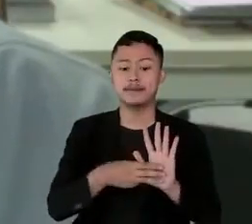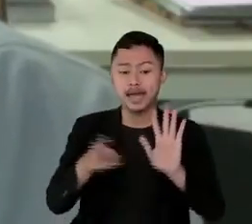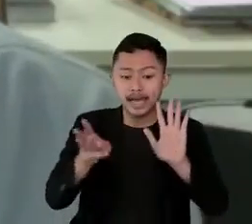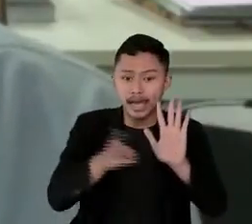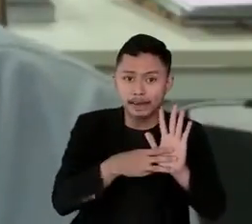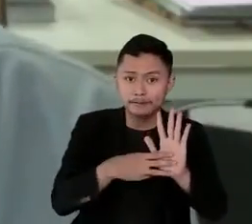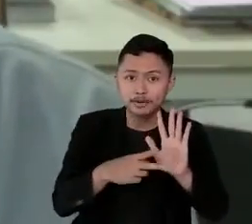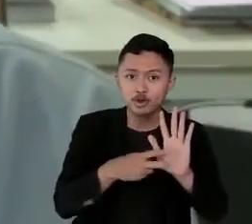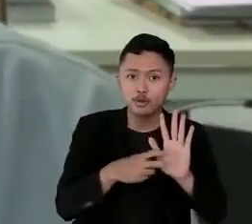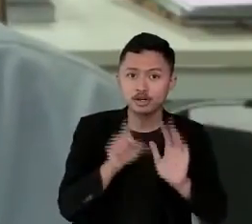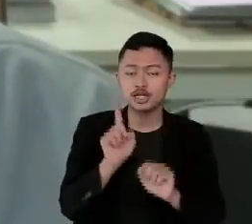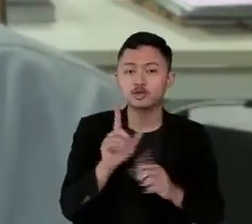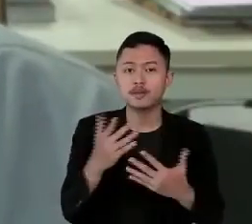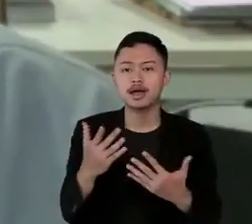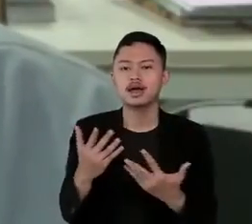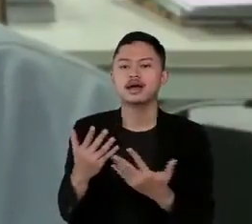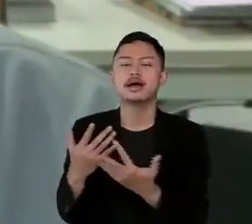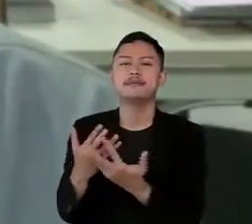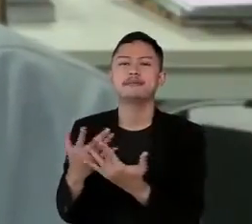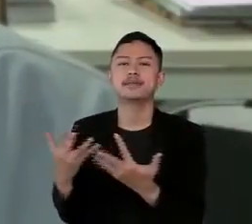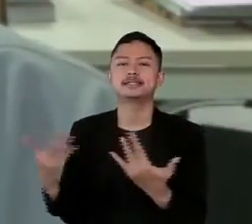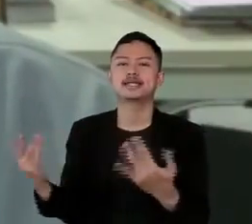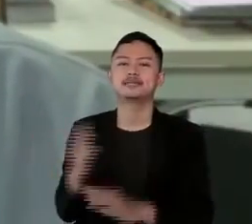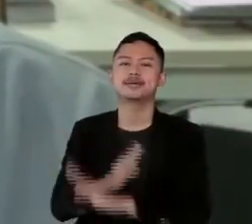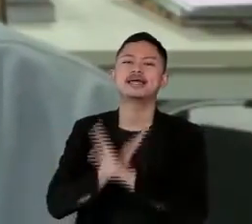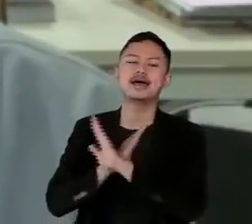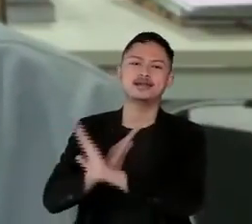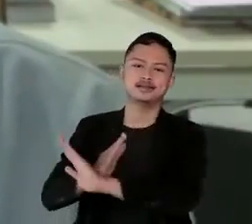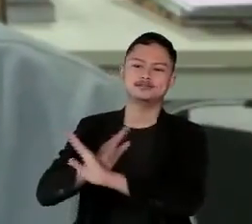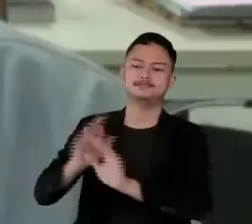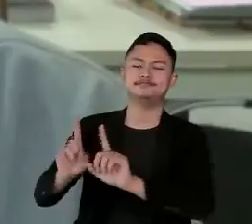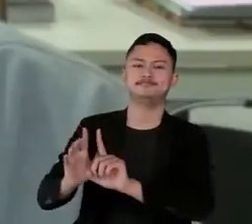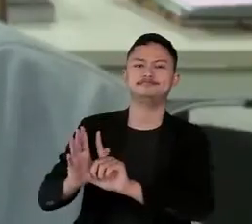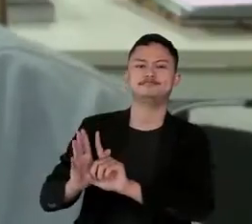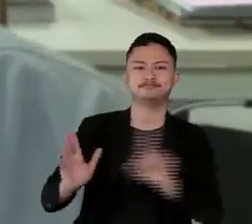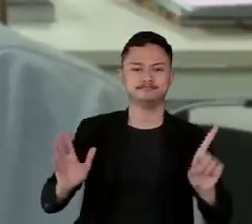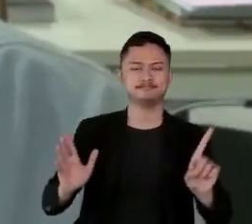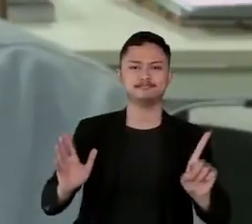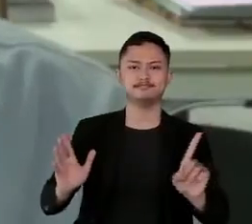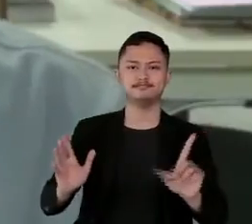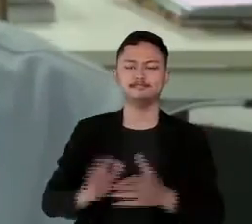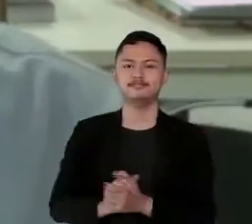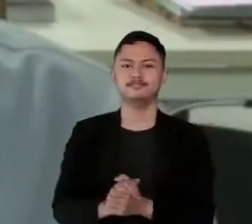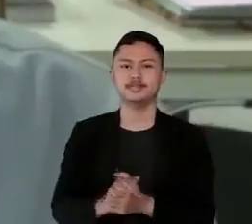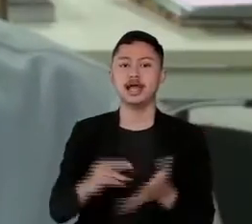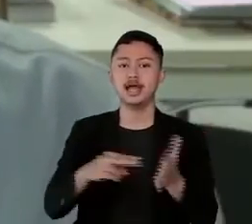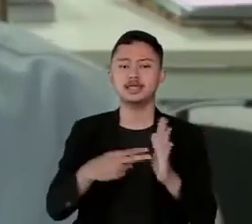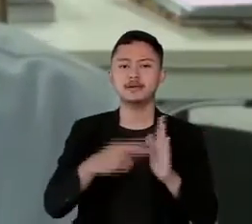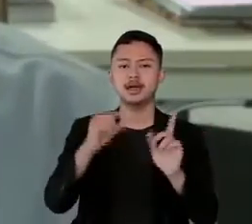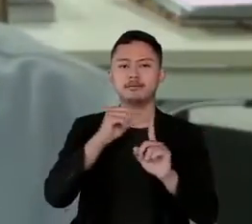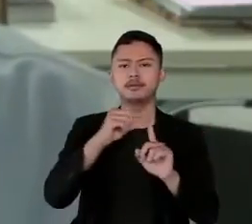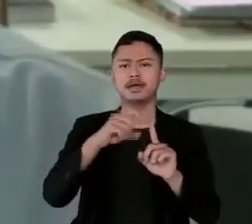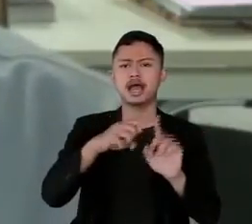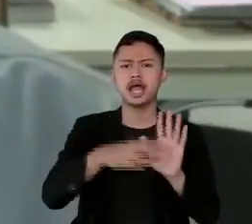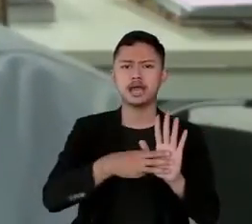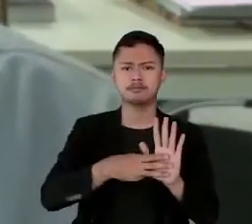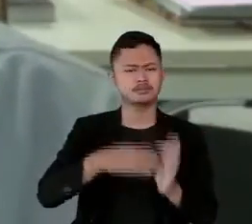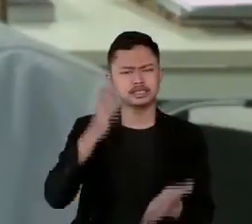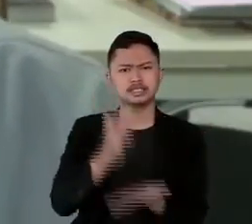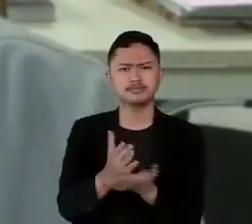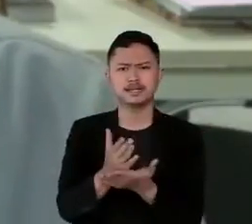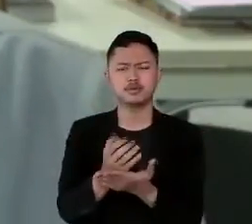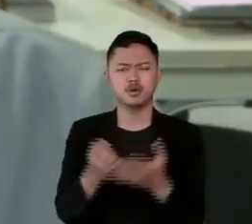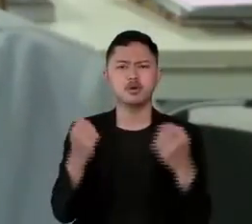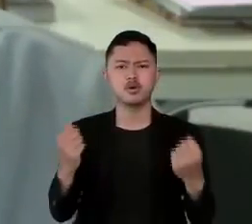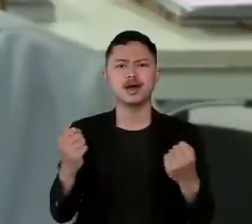adalah menghindari Hai benarkan protokol-protokol ini PPKN maupun proses yang disiplin dan ketat